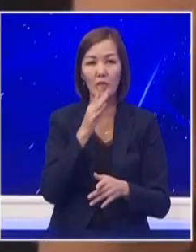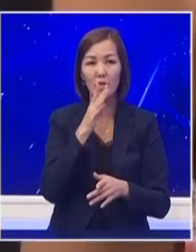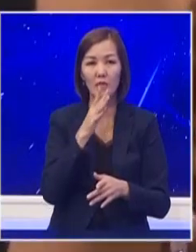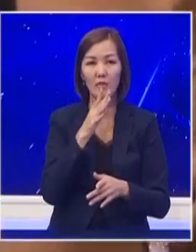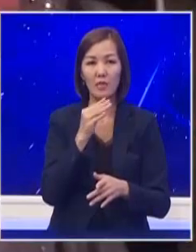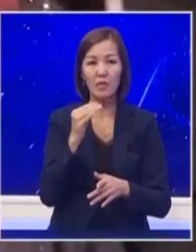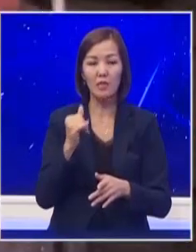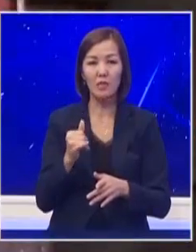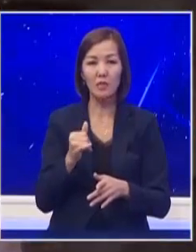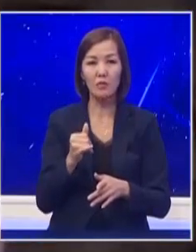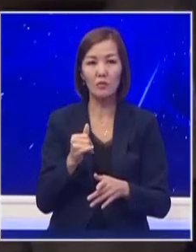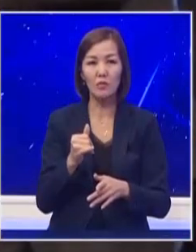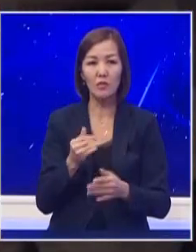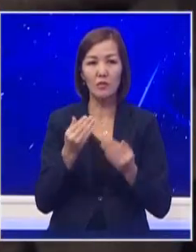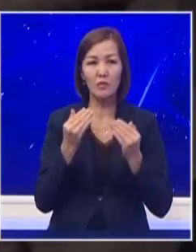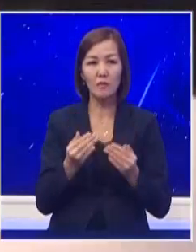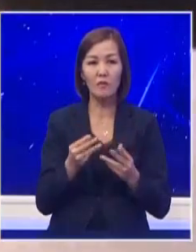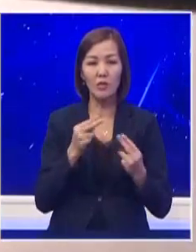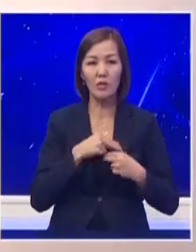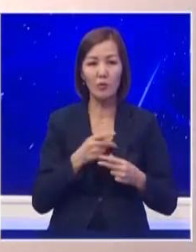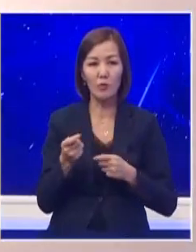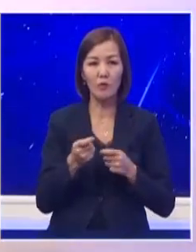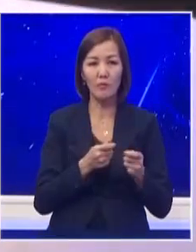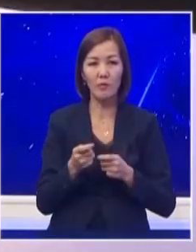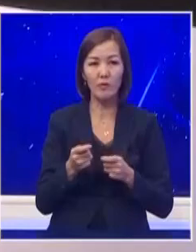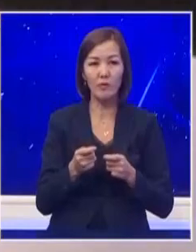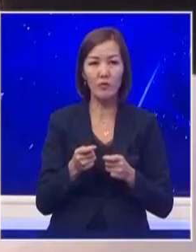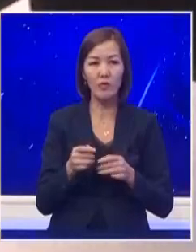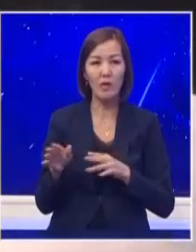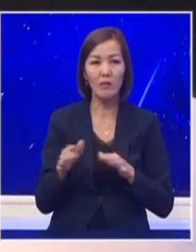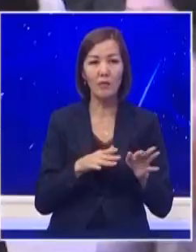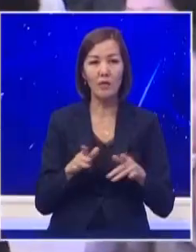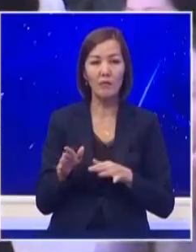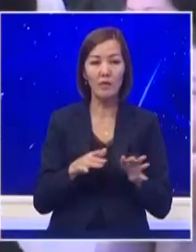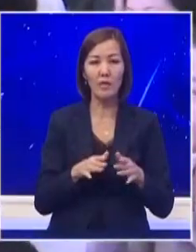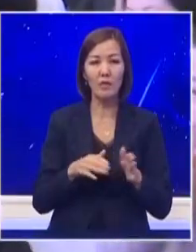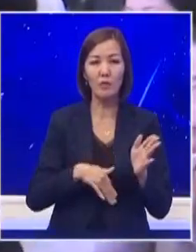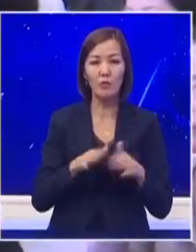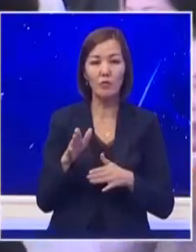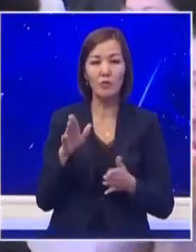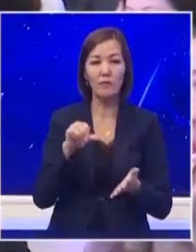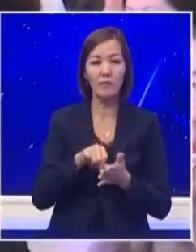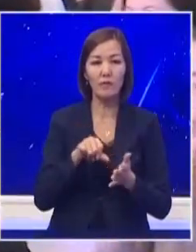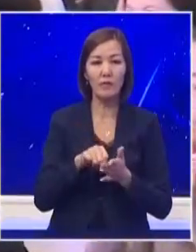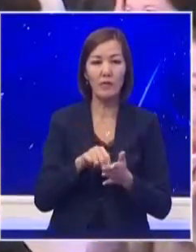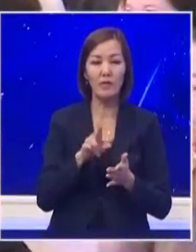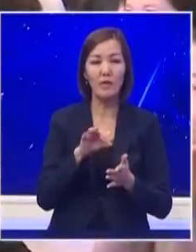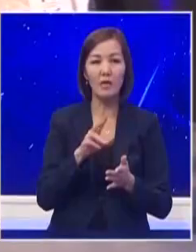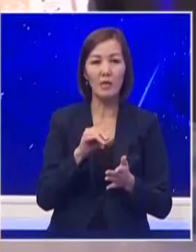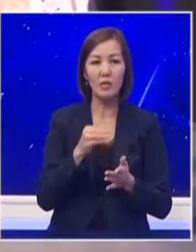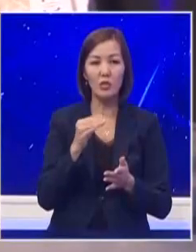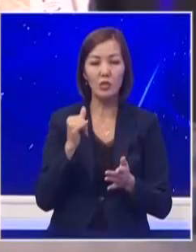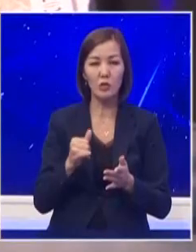выпускница же с русского университета сегодня работает ведущий мероприятие по мнению жюри она лучше всех отражает колорит края